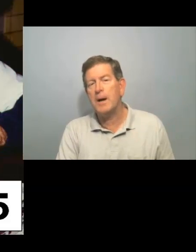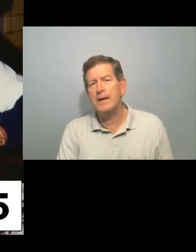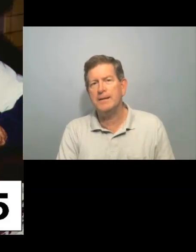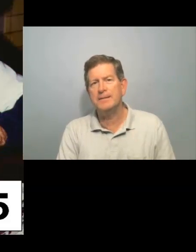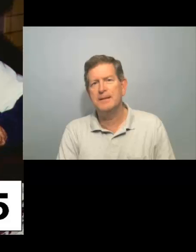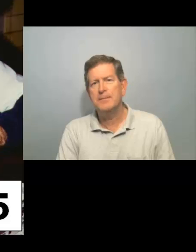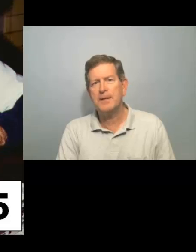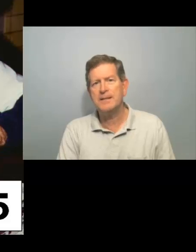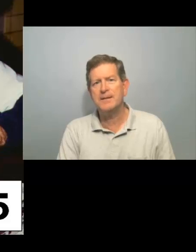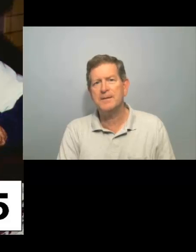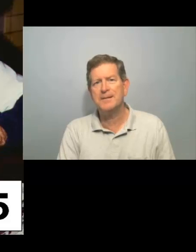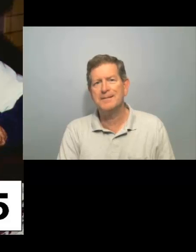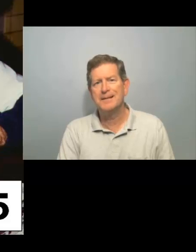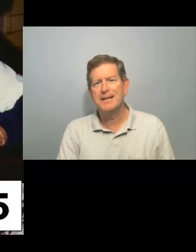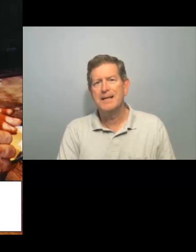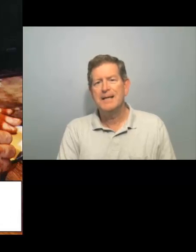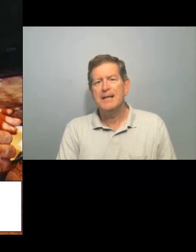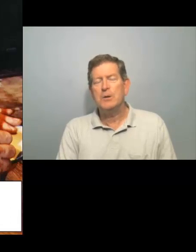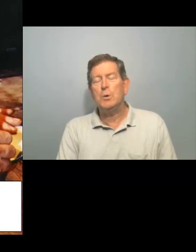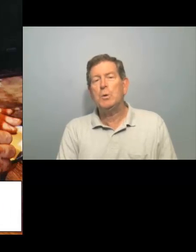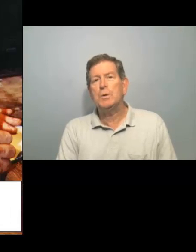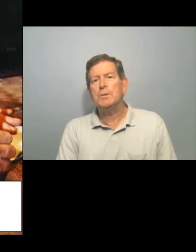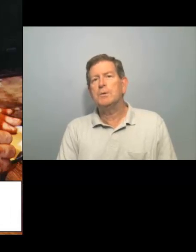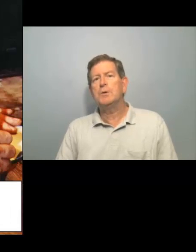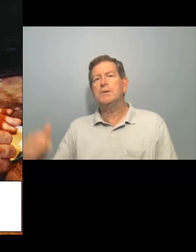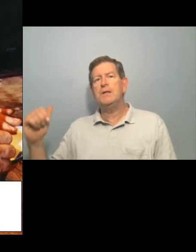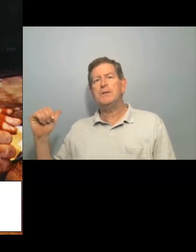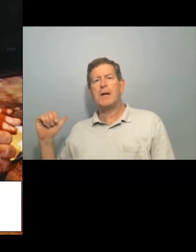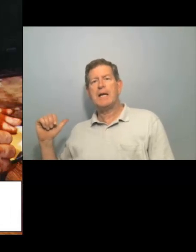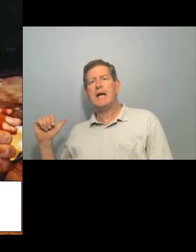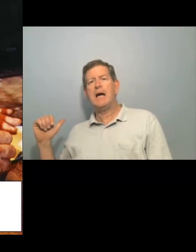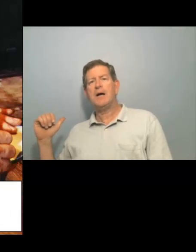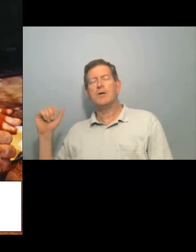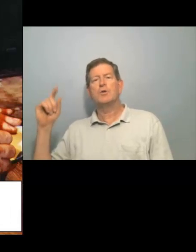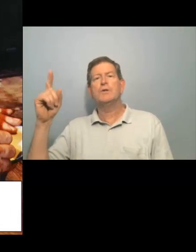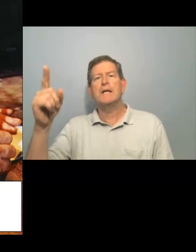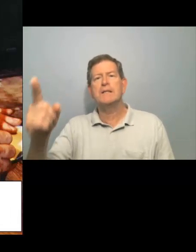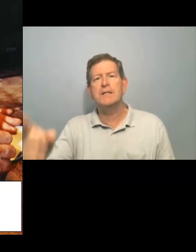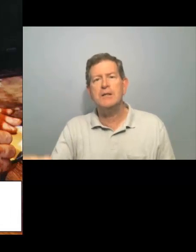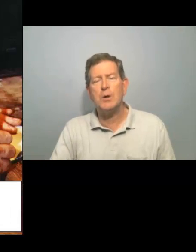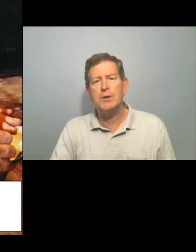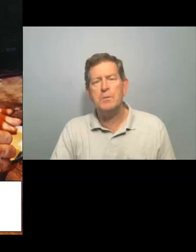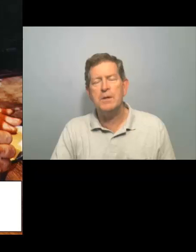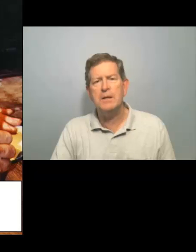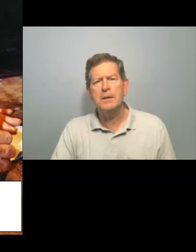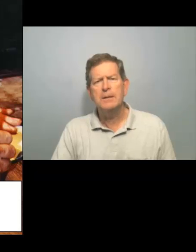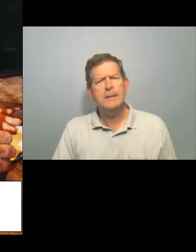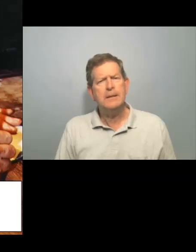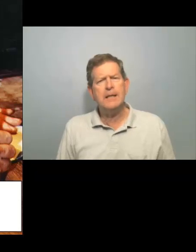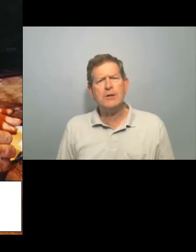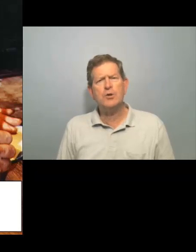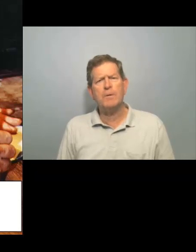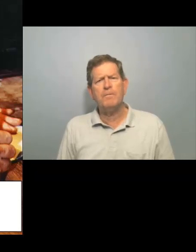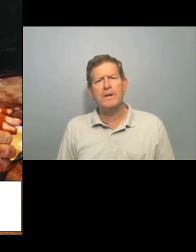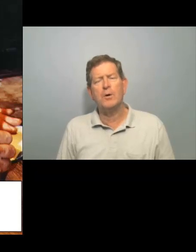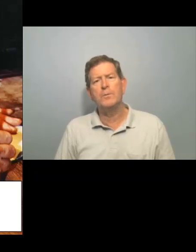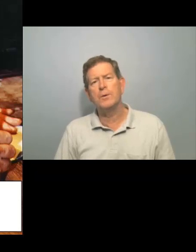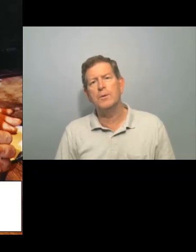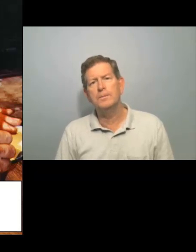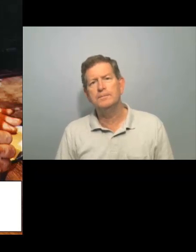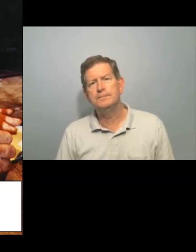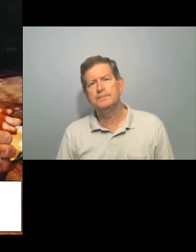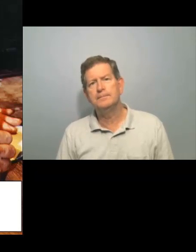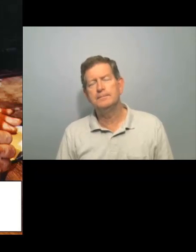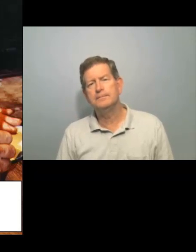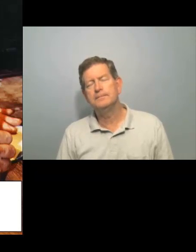la soirée hein, précédente. Donc, de 6h15 jusqu'à 6h30, qu'est-ce que John fait dans le